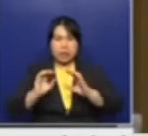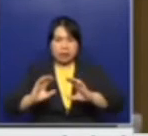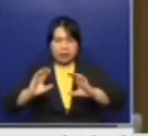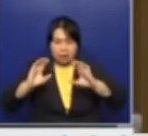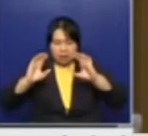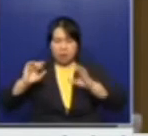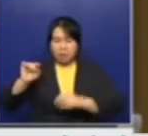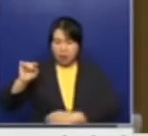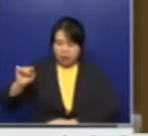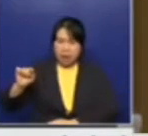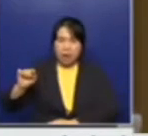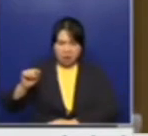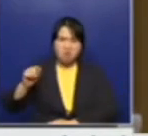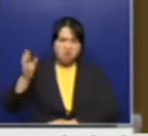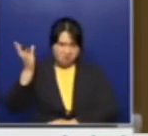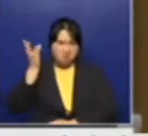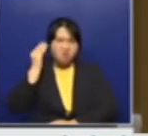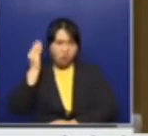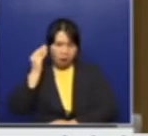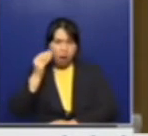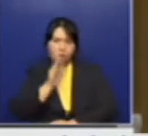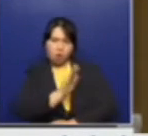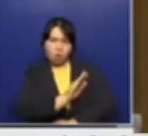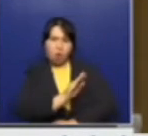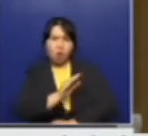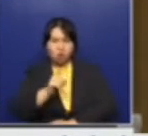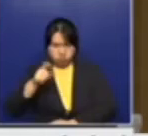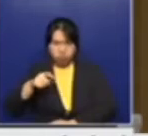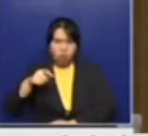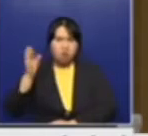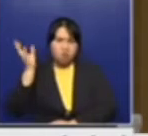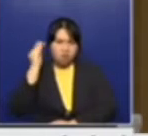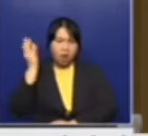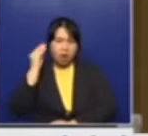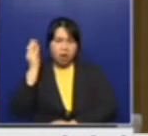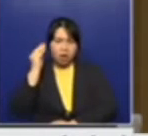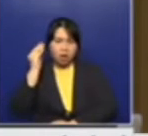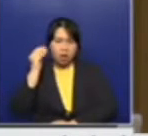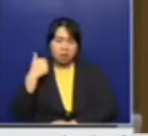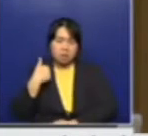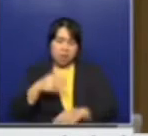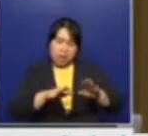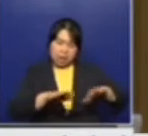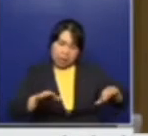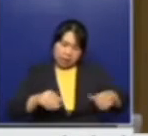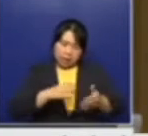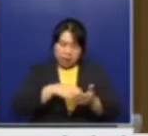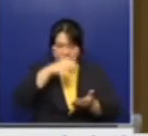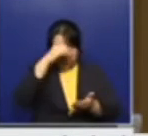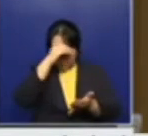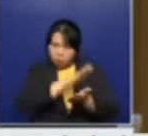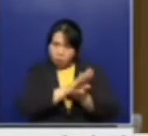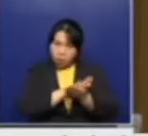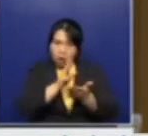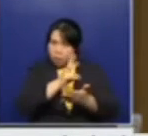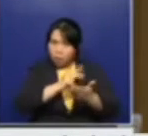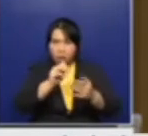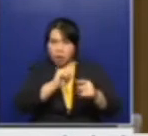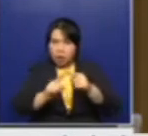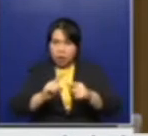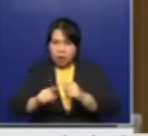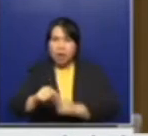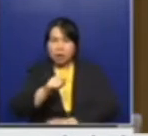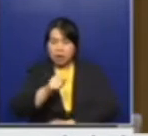มีการรับฟังความคิดเห็นของนักเรียนนิสิตนักศึกษาเพราะรัฐธรรมนูญ